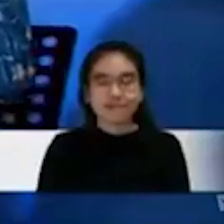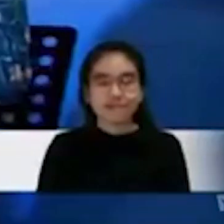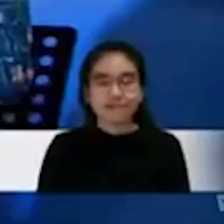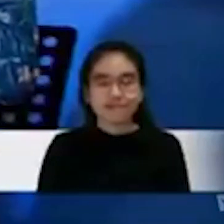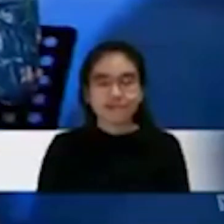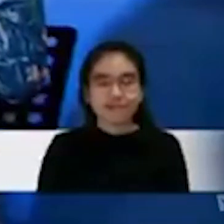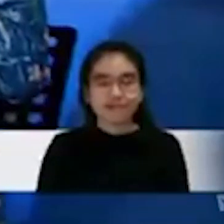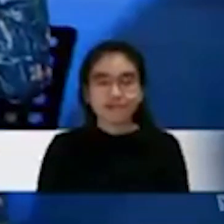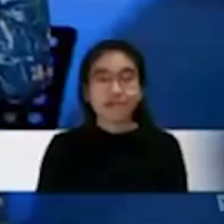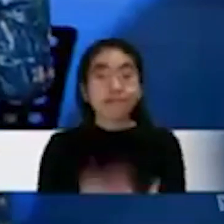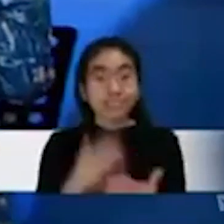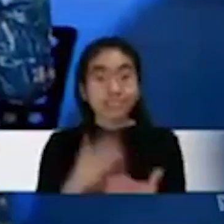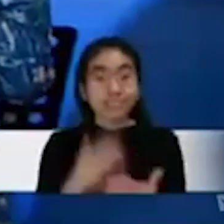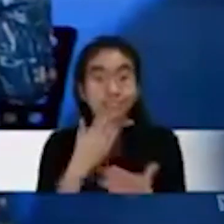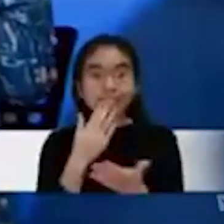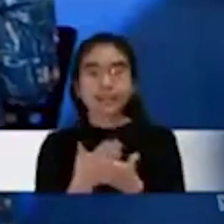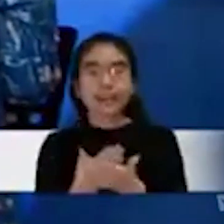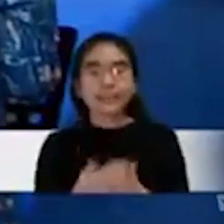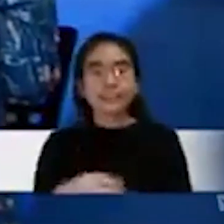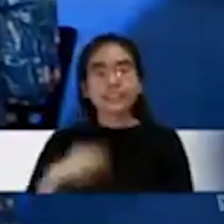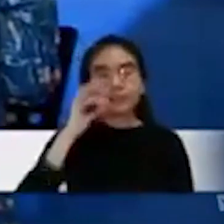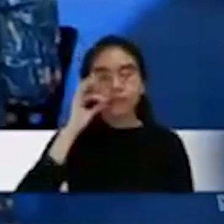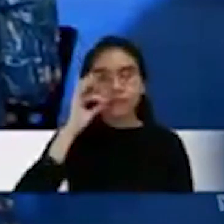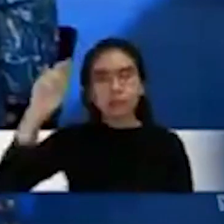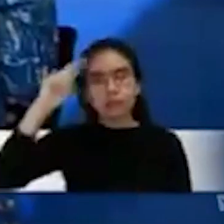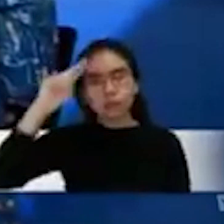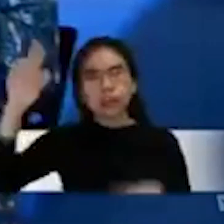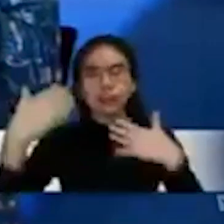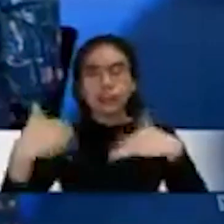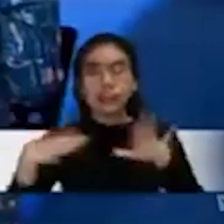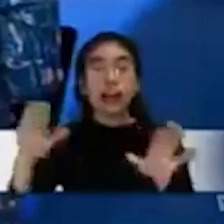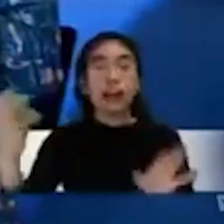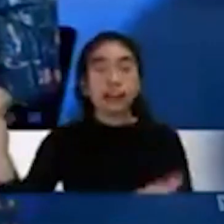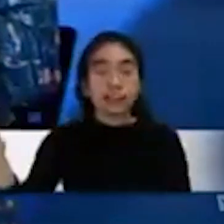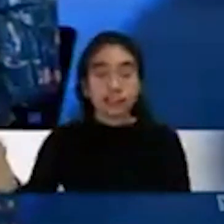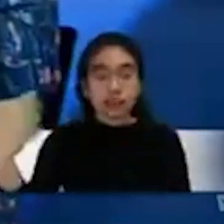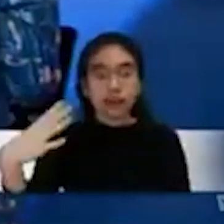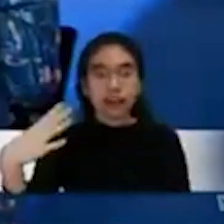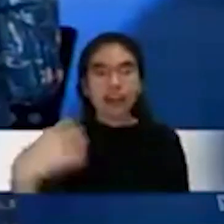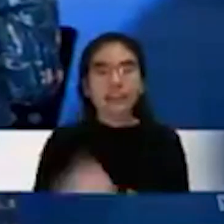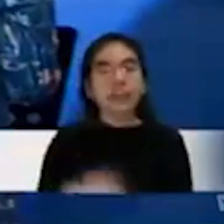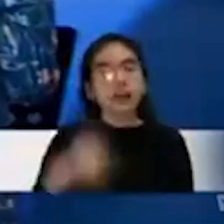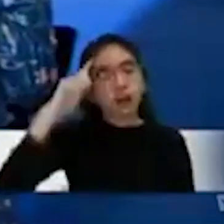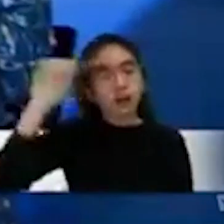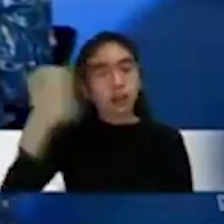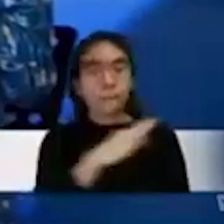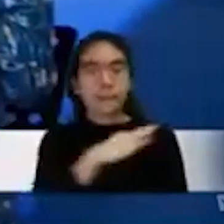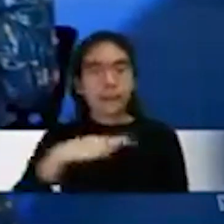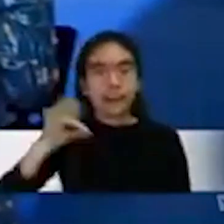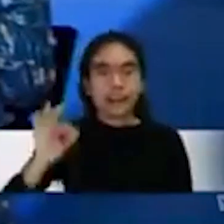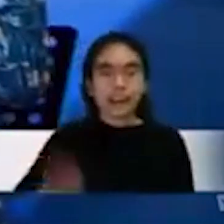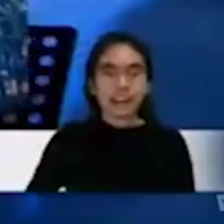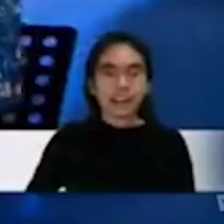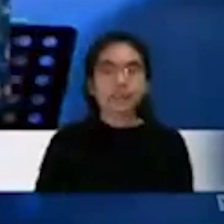Terima kasih firman Tuhan yang sudah disampaikan oleh hamba Tuhan. Pendeta Binsar Sagala,